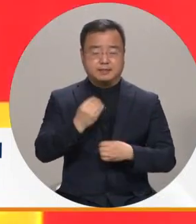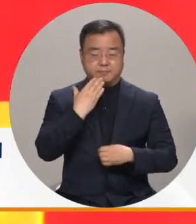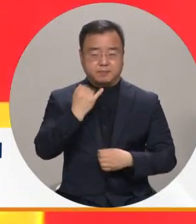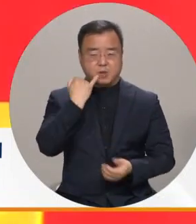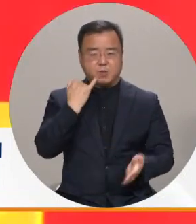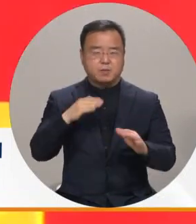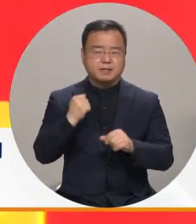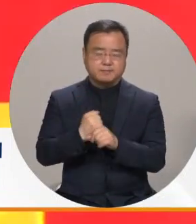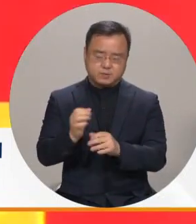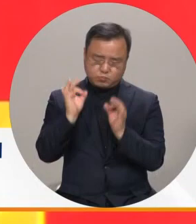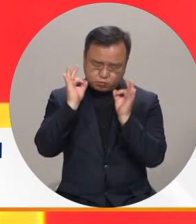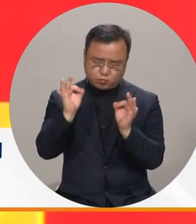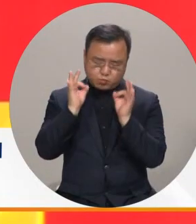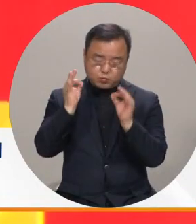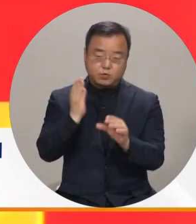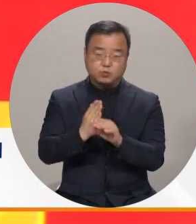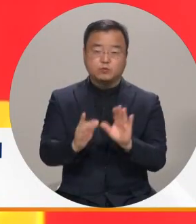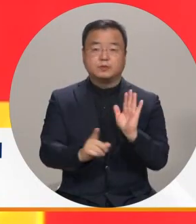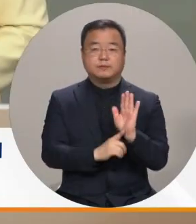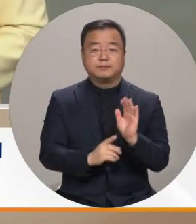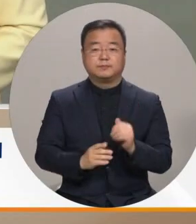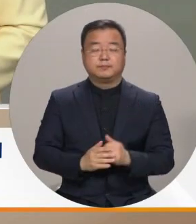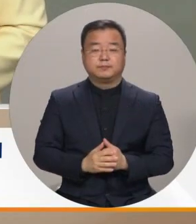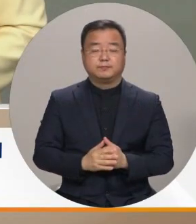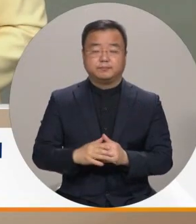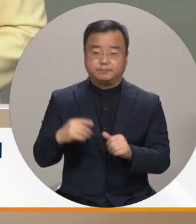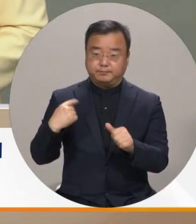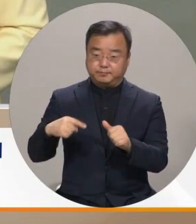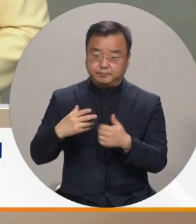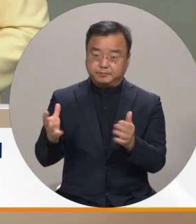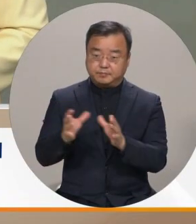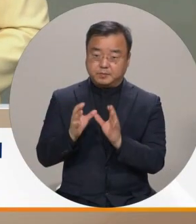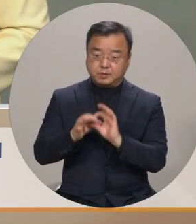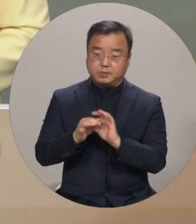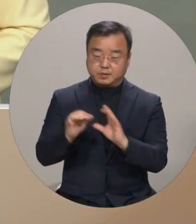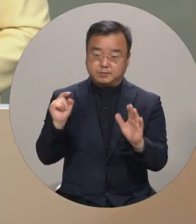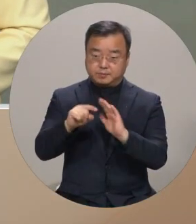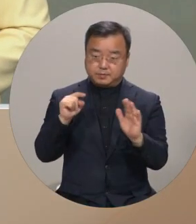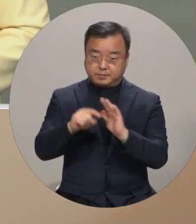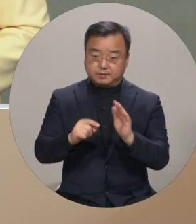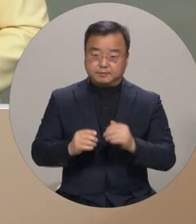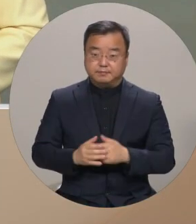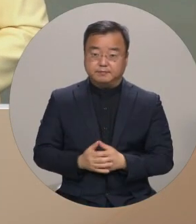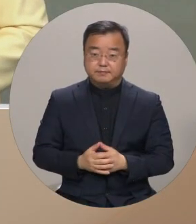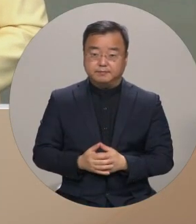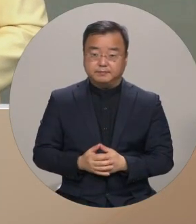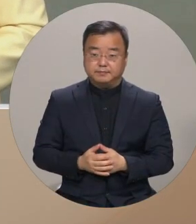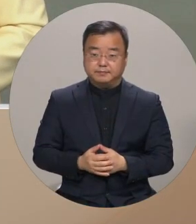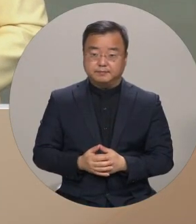있다고 강조했습니다. 네, 교육계에서도 발걸음이 이어졌다고요?